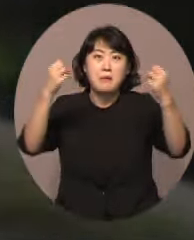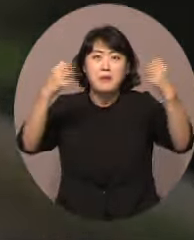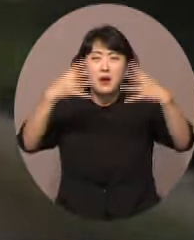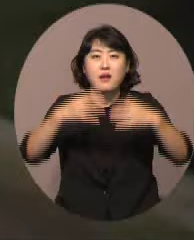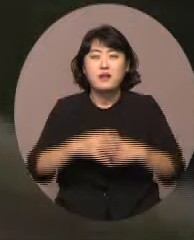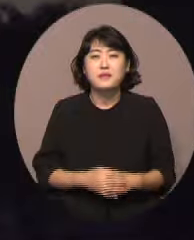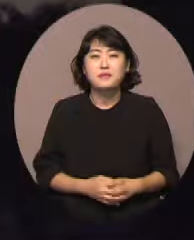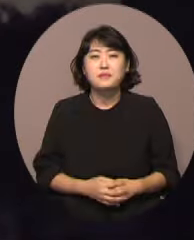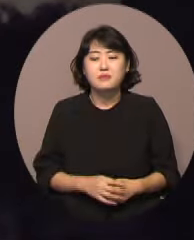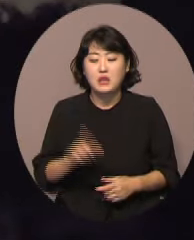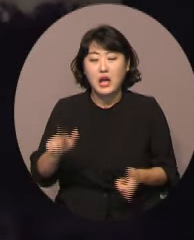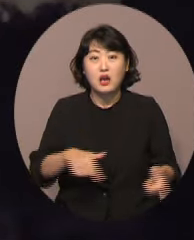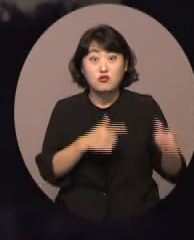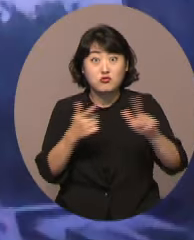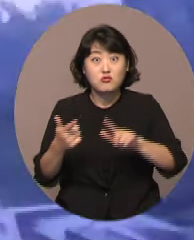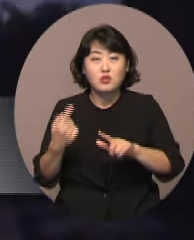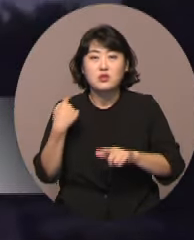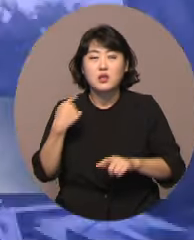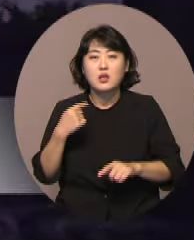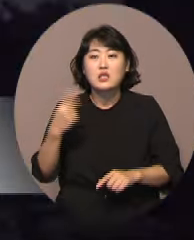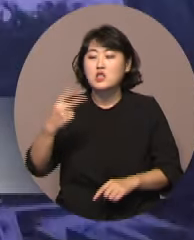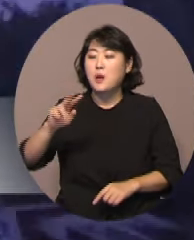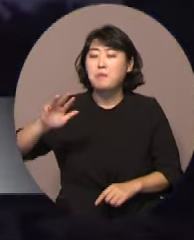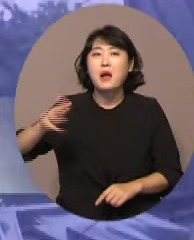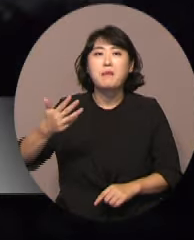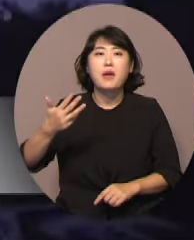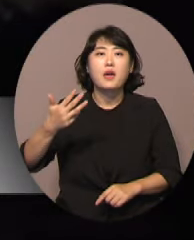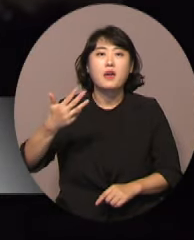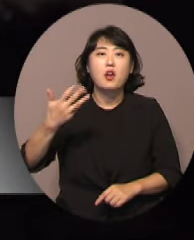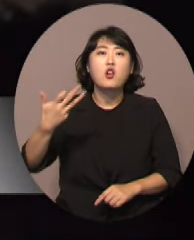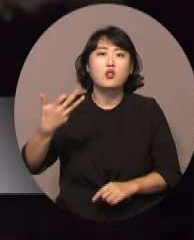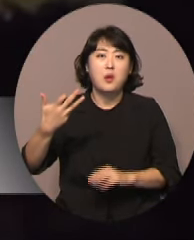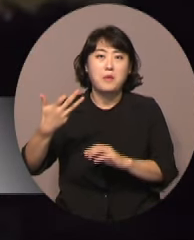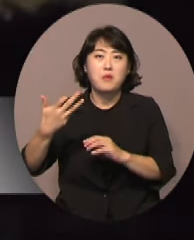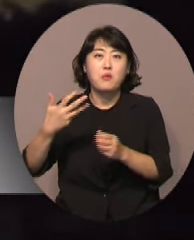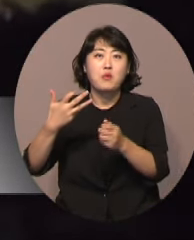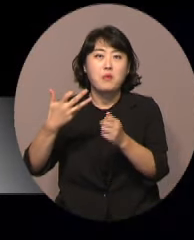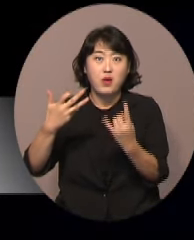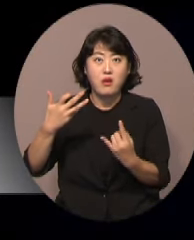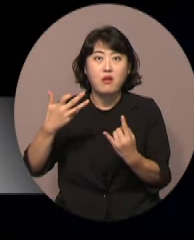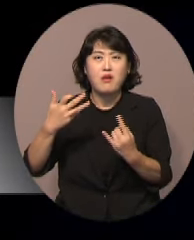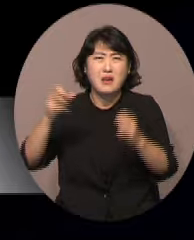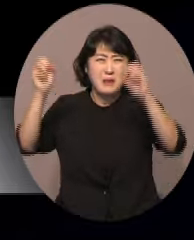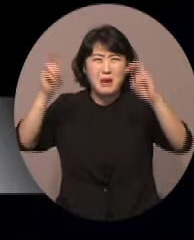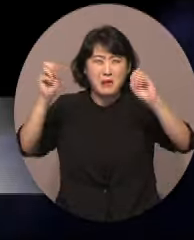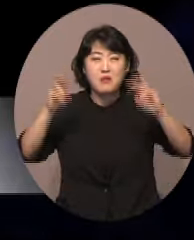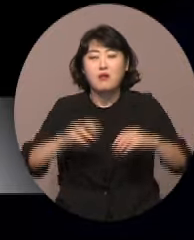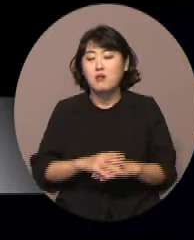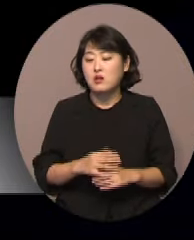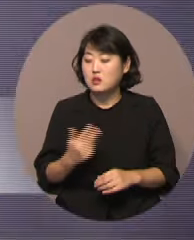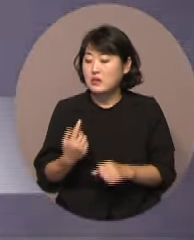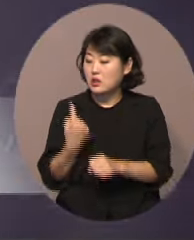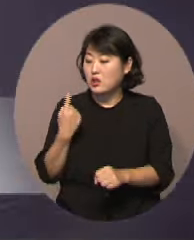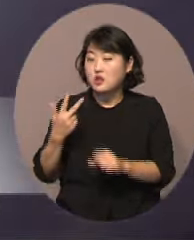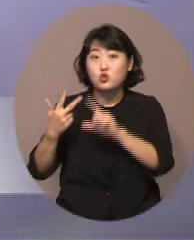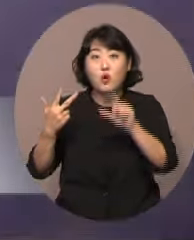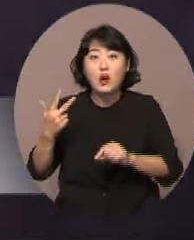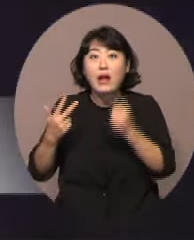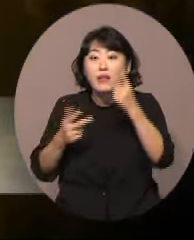사이 충남에서는 낙뢰가 2,818번이나 내리쳤습니다. 지난해 7월 한 달 동안 떨어진